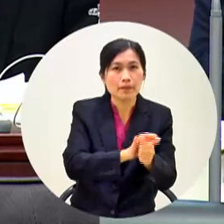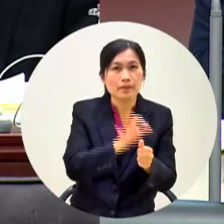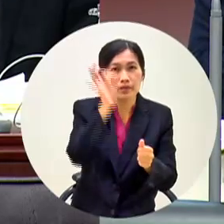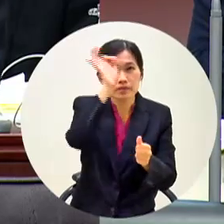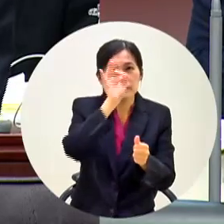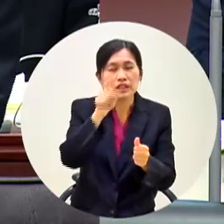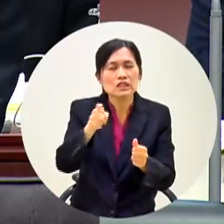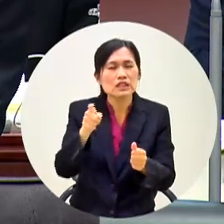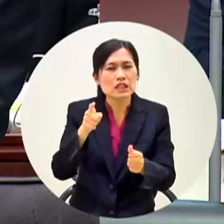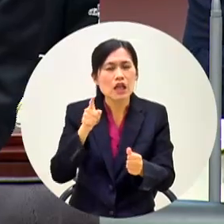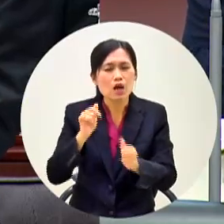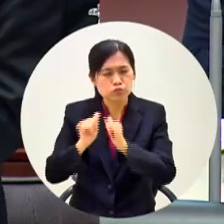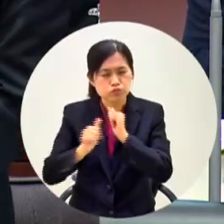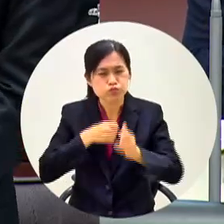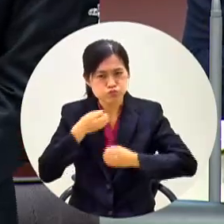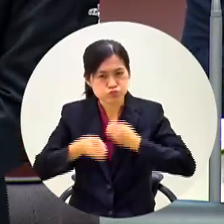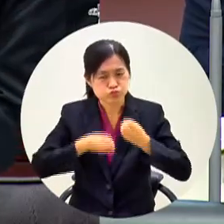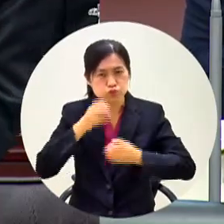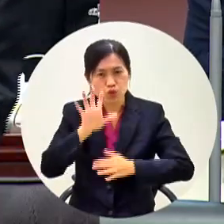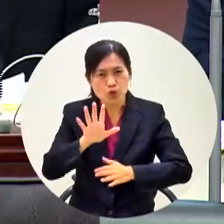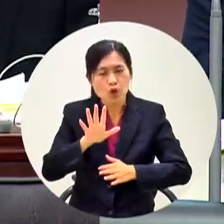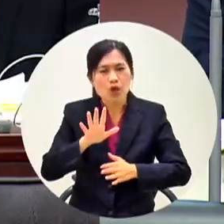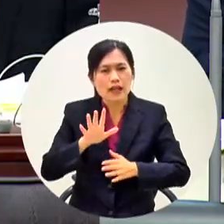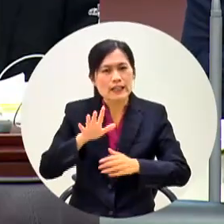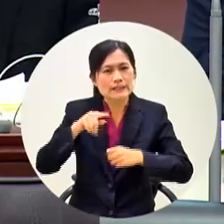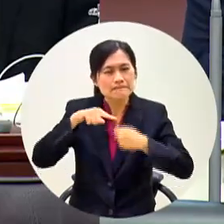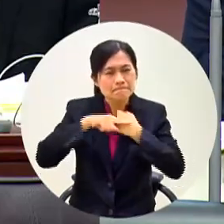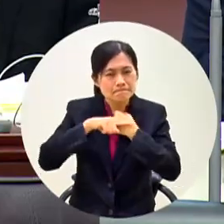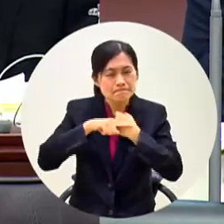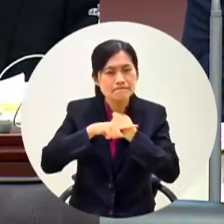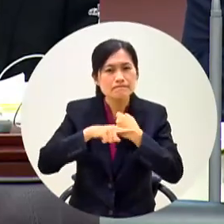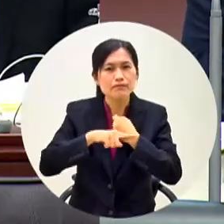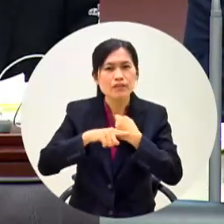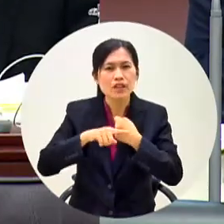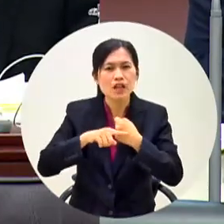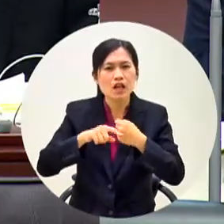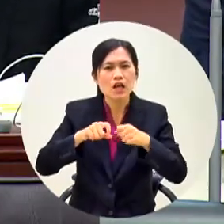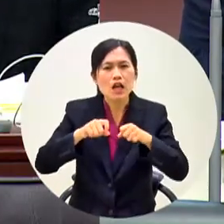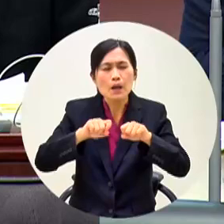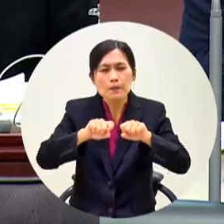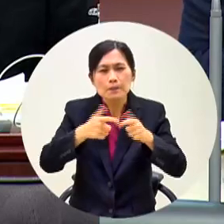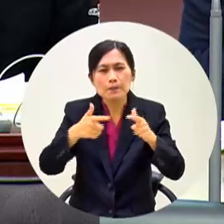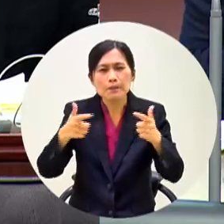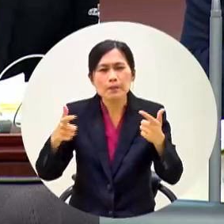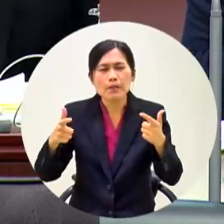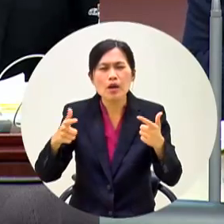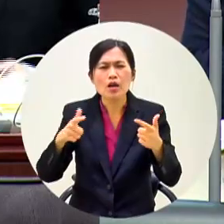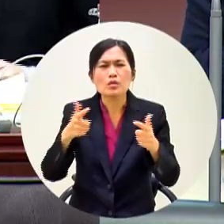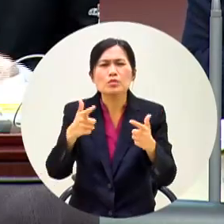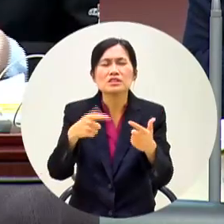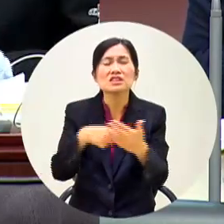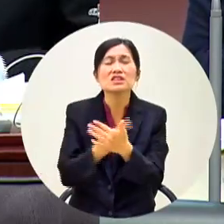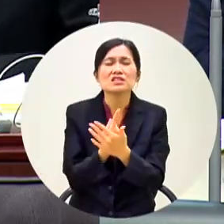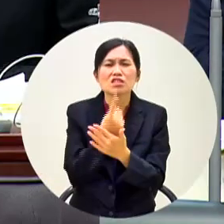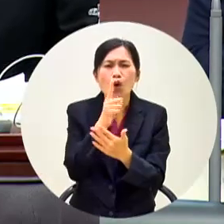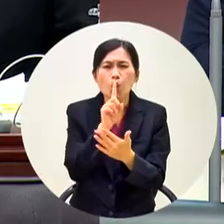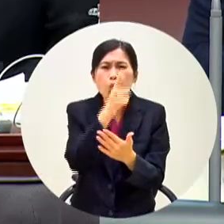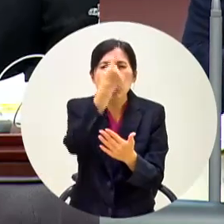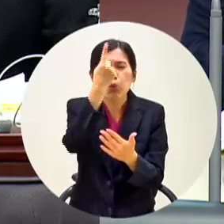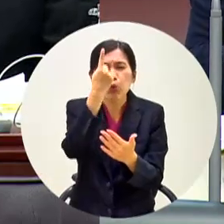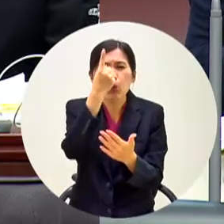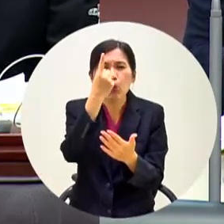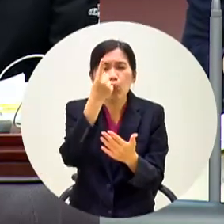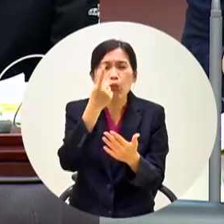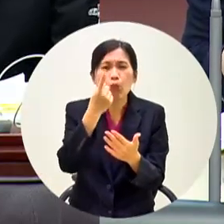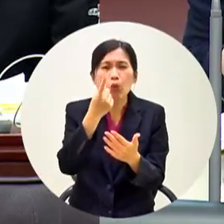的看法，也许还有更多的方案。那我希望就是说这个方案里面不是只有你们所讲的、哦、唯一就是协议